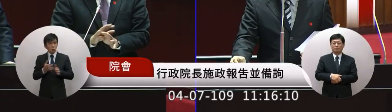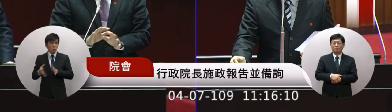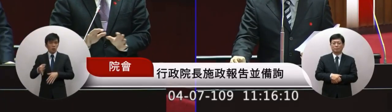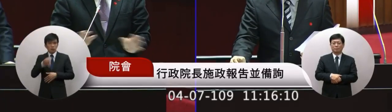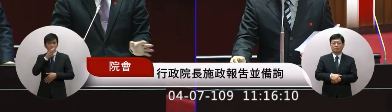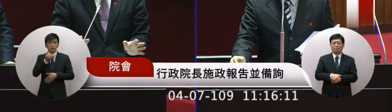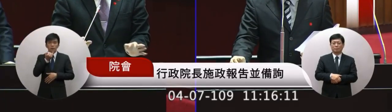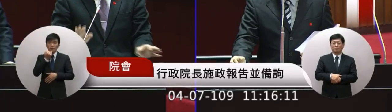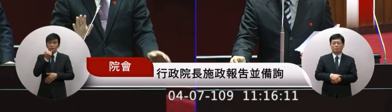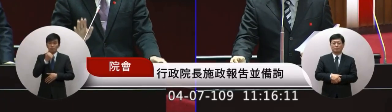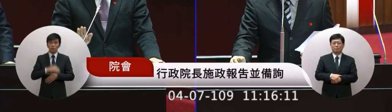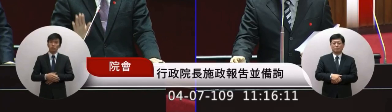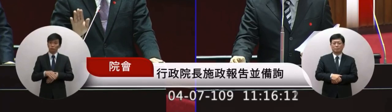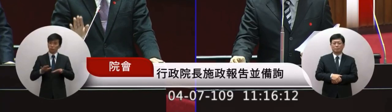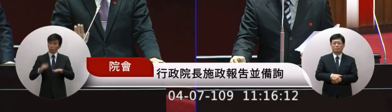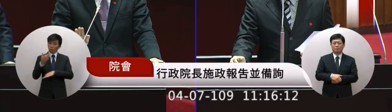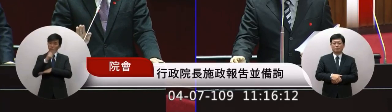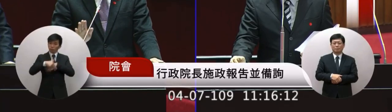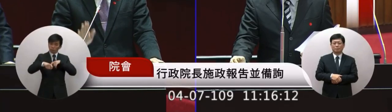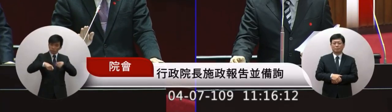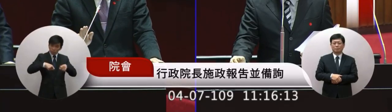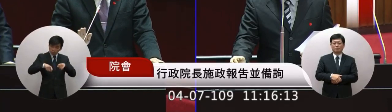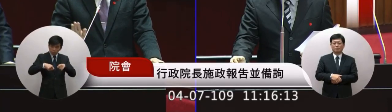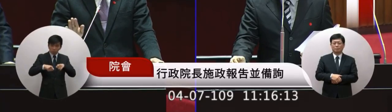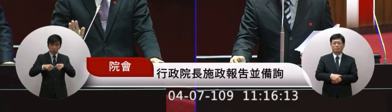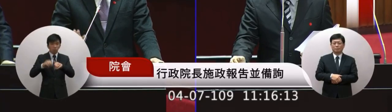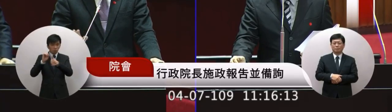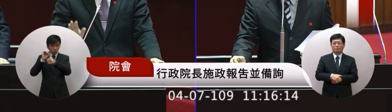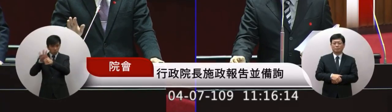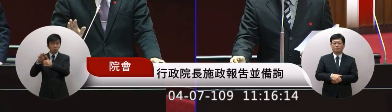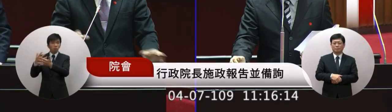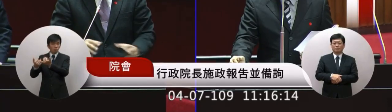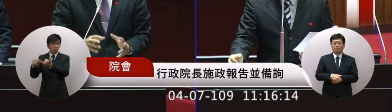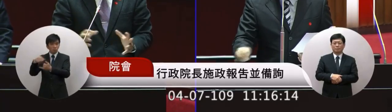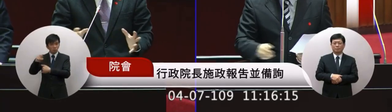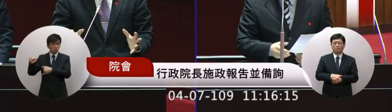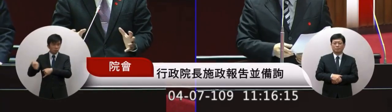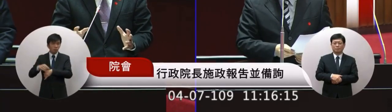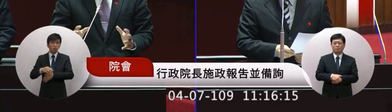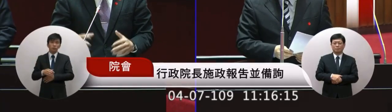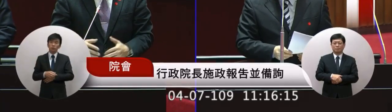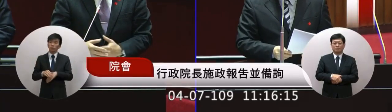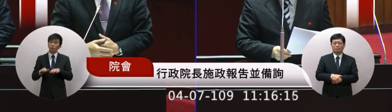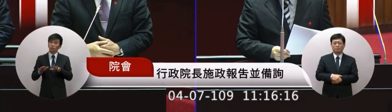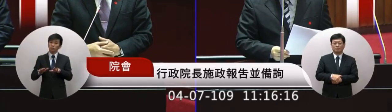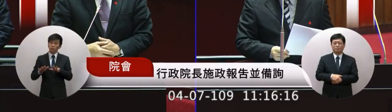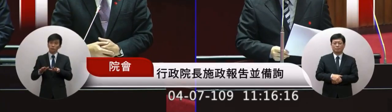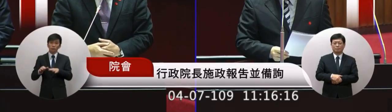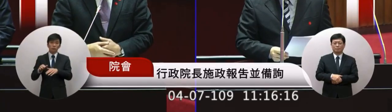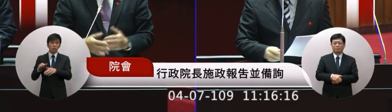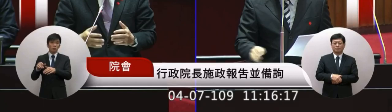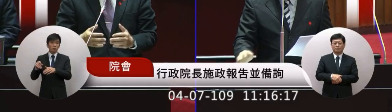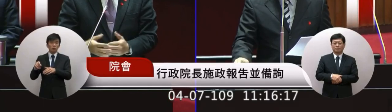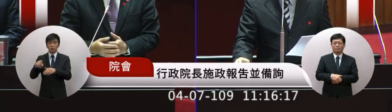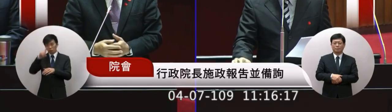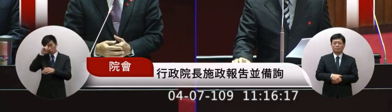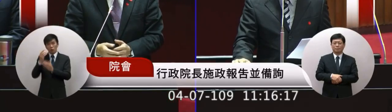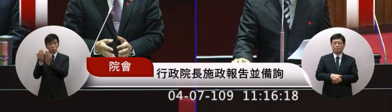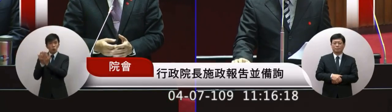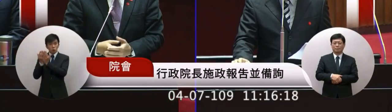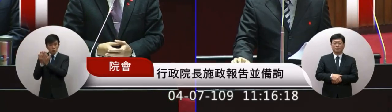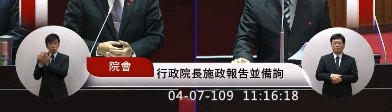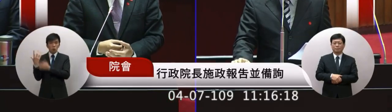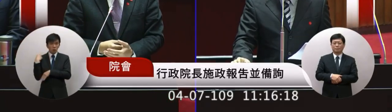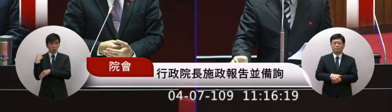我想在整个政策面我们一定会让他们先了解到这一次整个在学习维持正常的前提